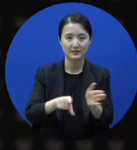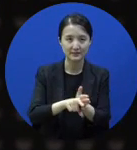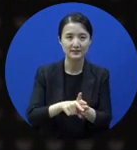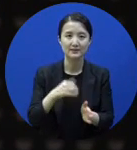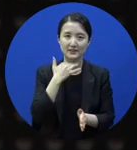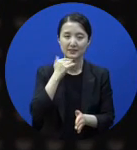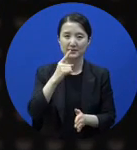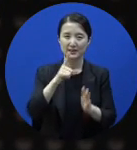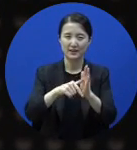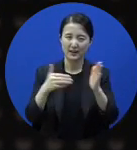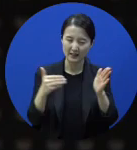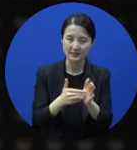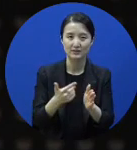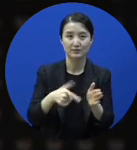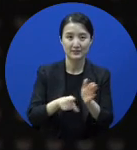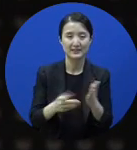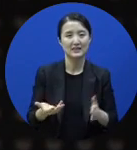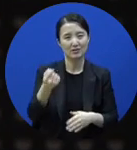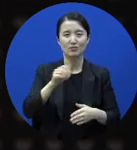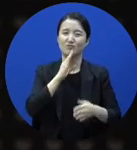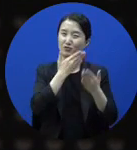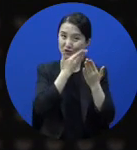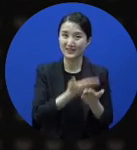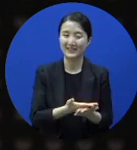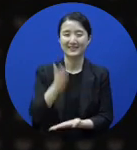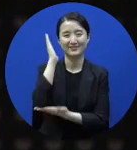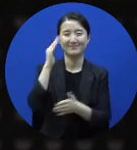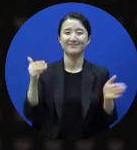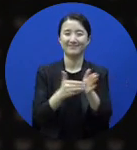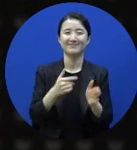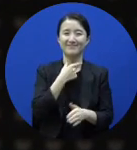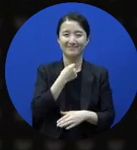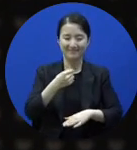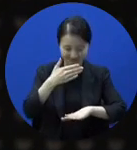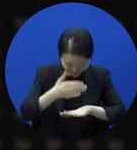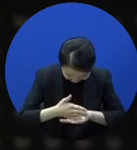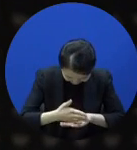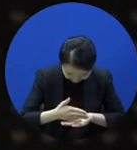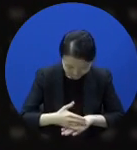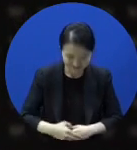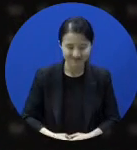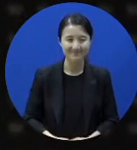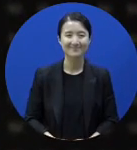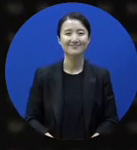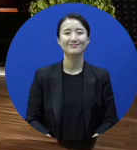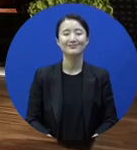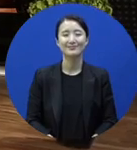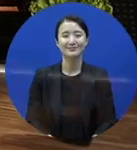직장이 아닌 직업을 갖자라는 거로 마무리하도록 하겠습니다. 이상 1인 기업가의 홍수영입니다.